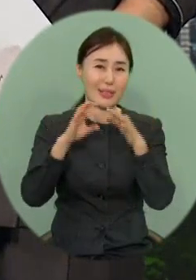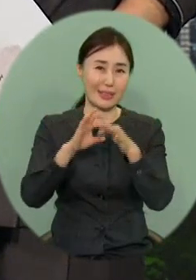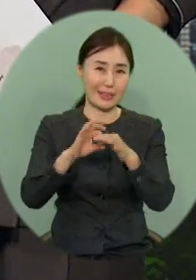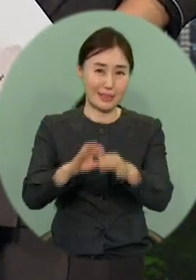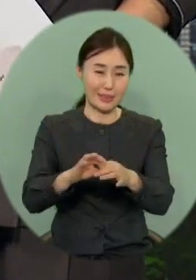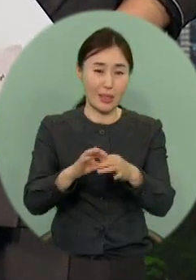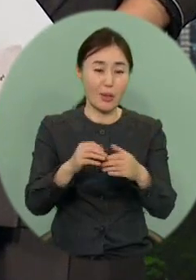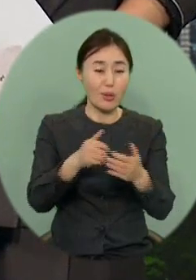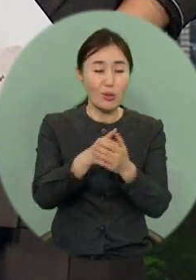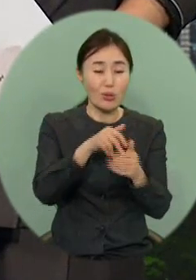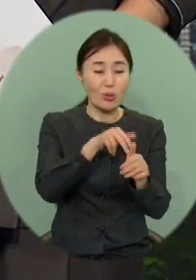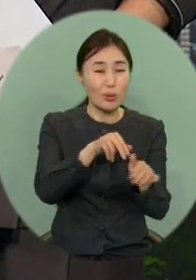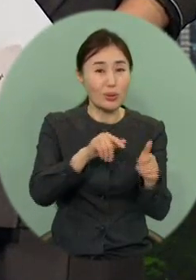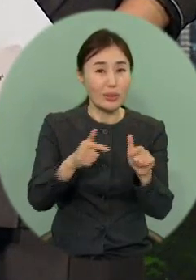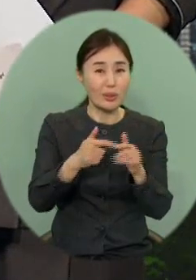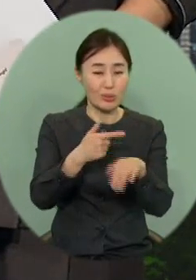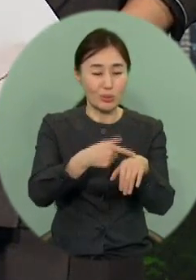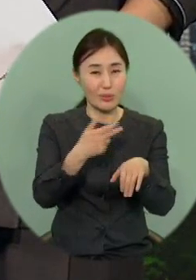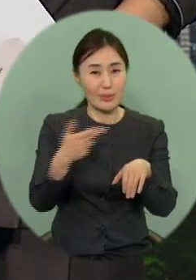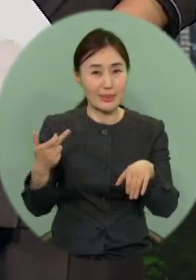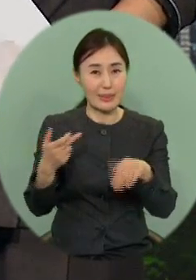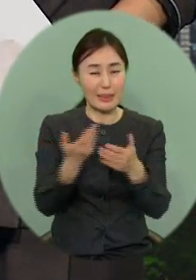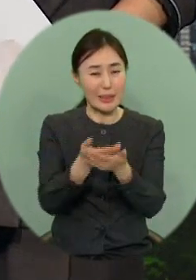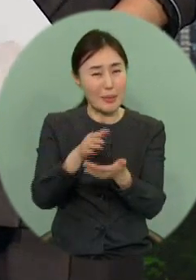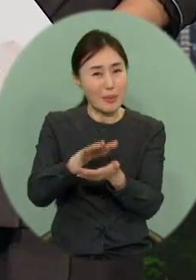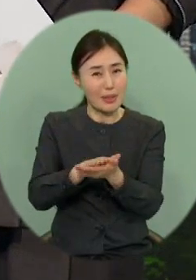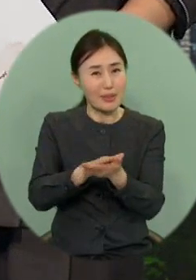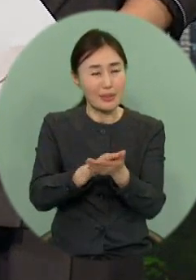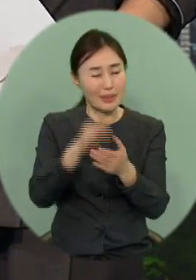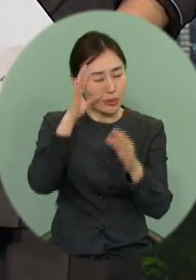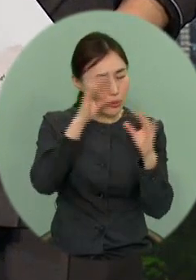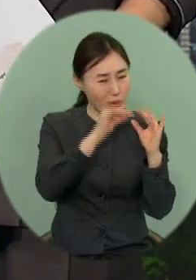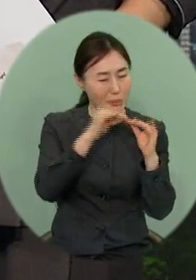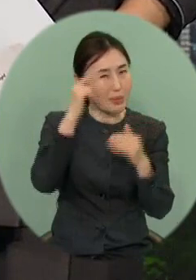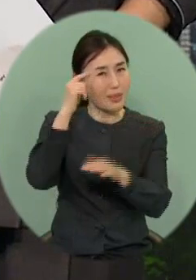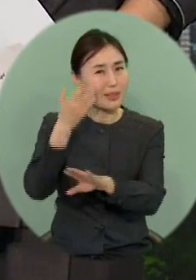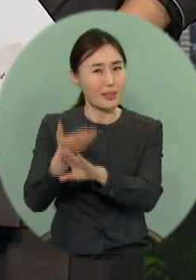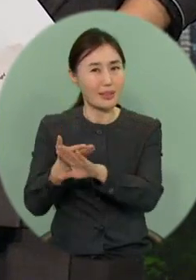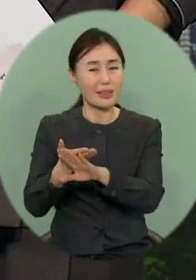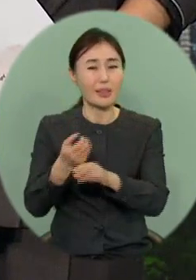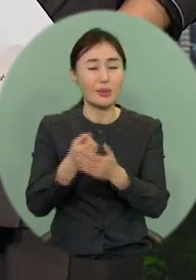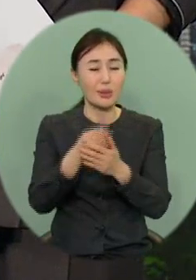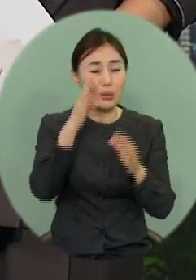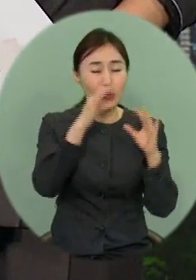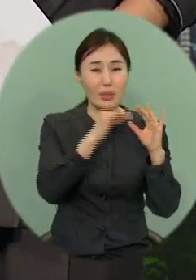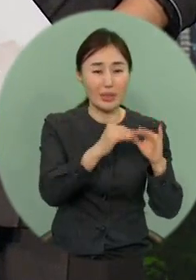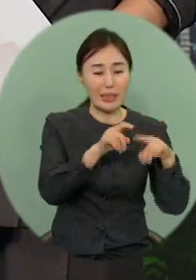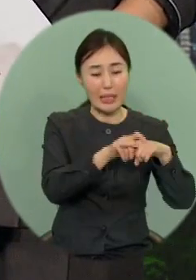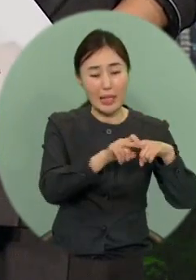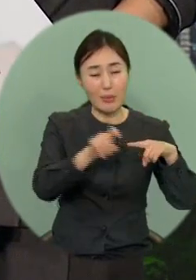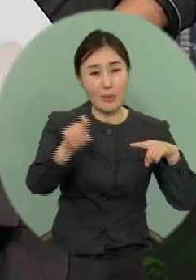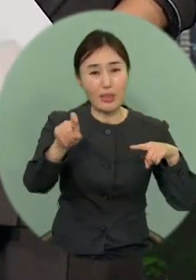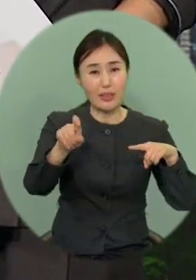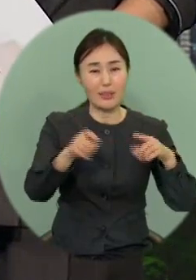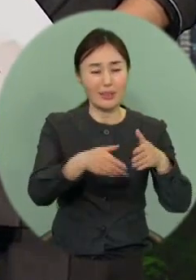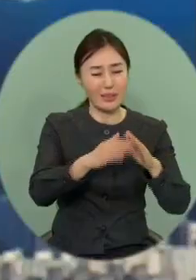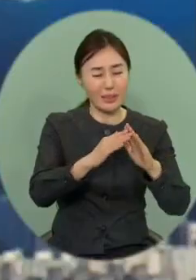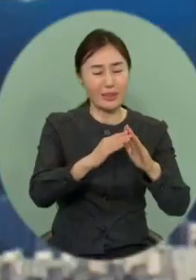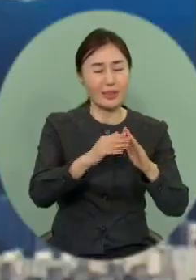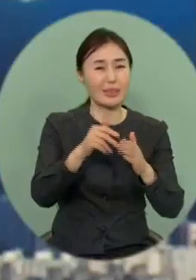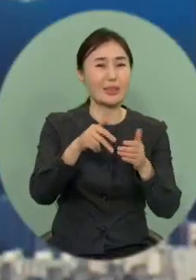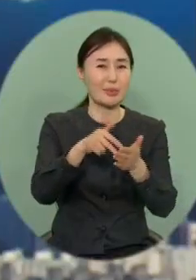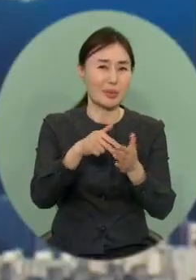이번 총선 후보들은 무등산 개발 찬성 반대로 의견이 갈리고 찬성 측도 케이블카 설치에 한 입장이